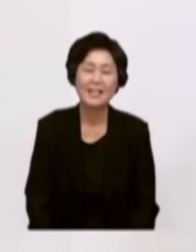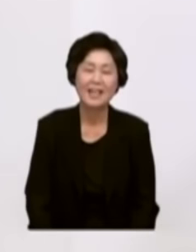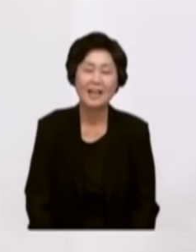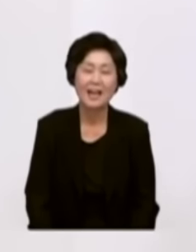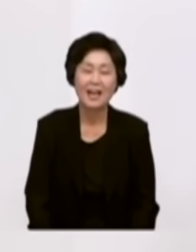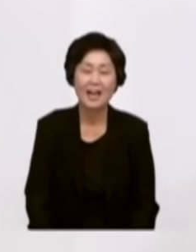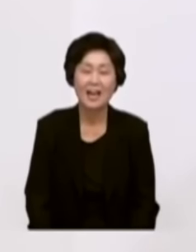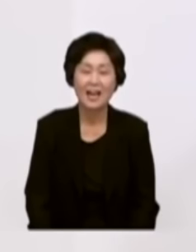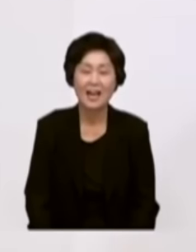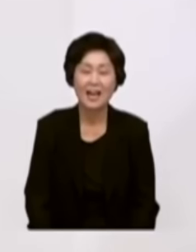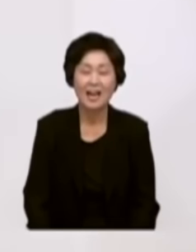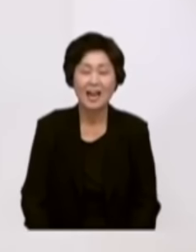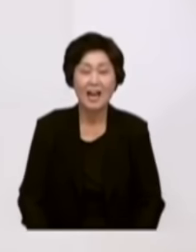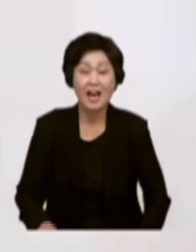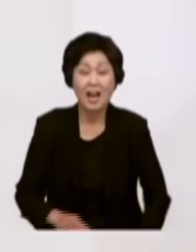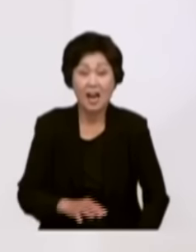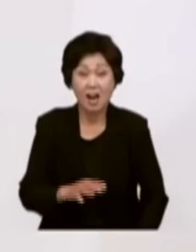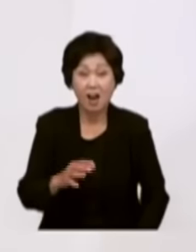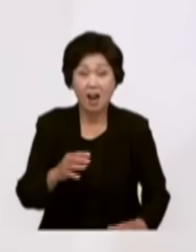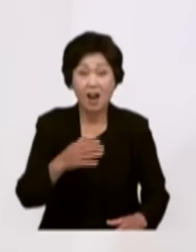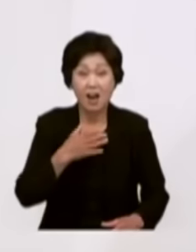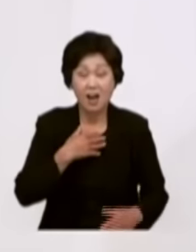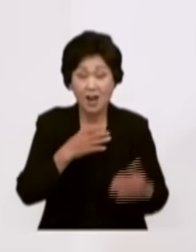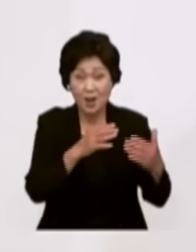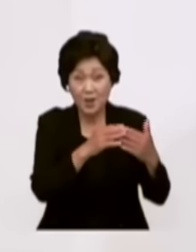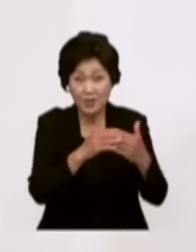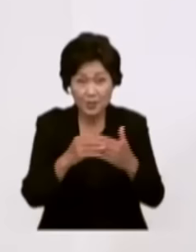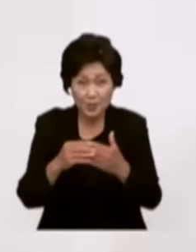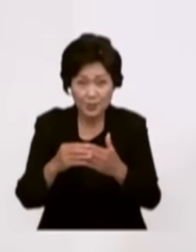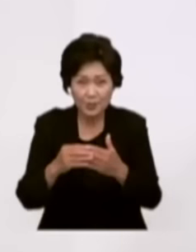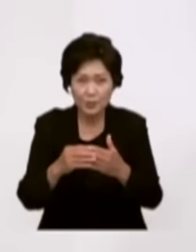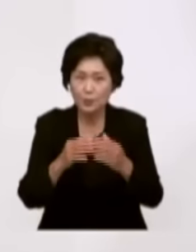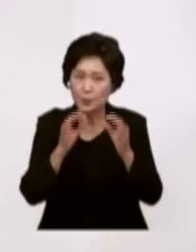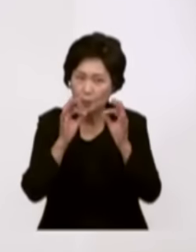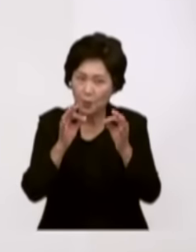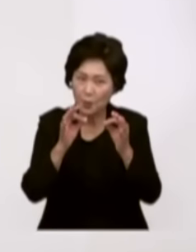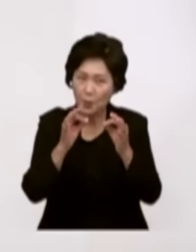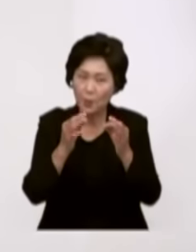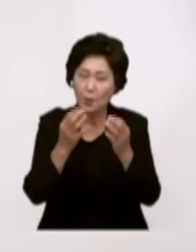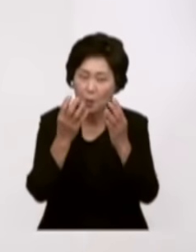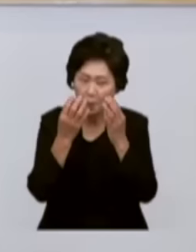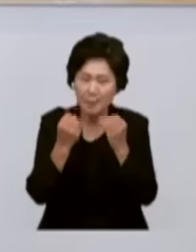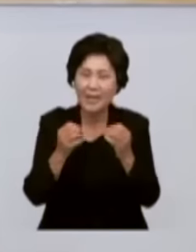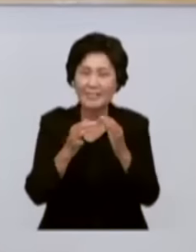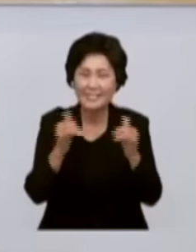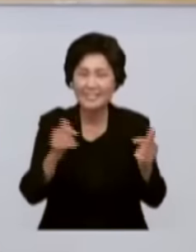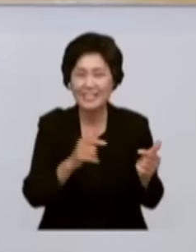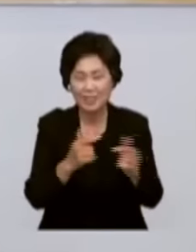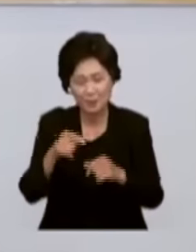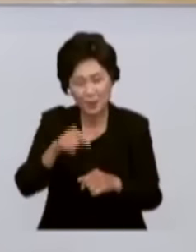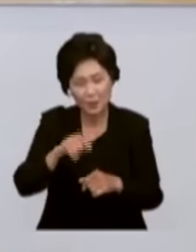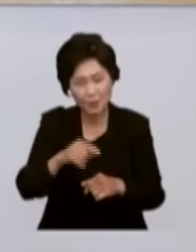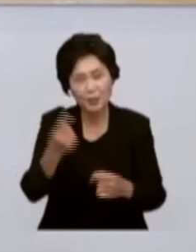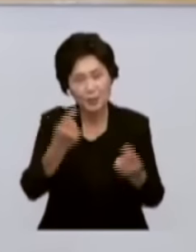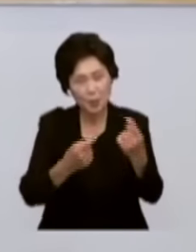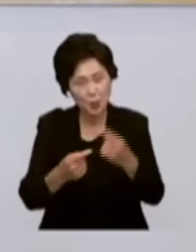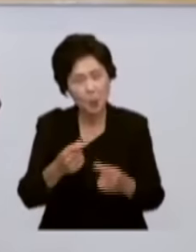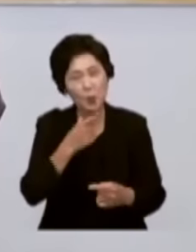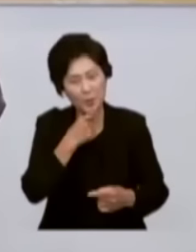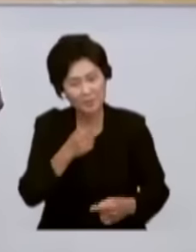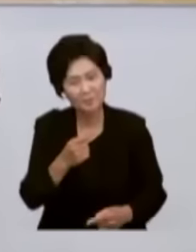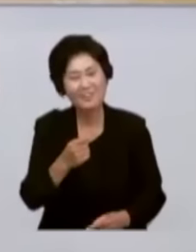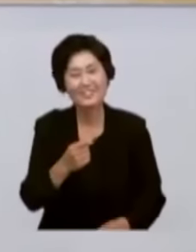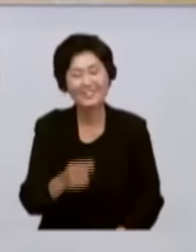변함없이 이끌어주는 그런 모습 보면서 진짜 많은 그 신앙인들이 여기 나오고 싶어요. 좀 나오세요. 우리 문 활짝 열려 있어요.